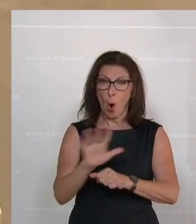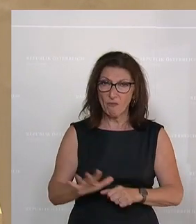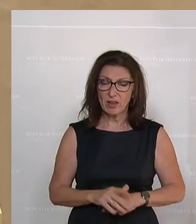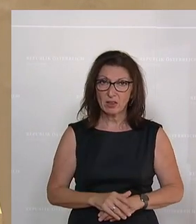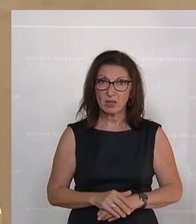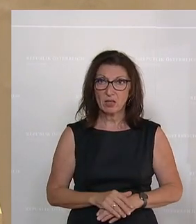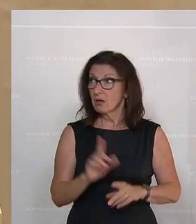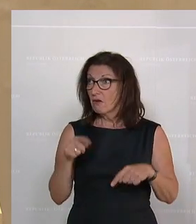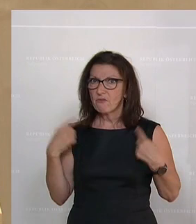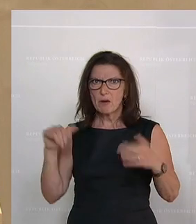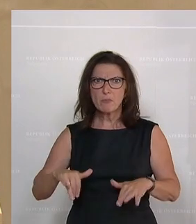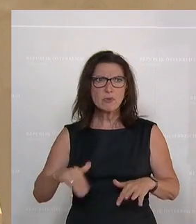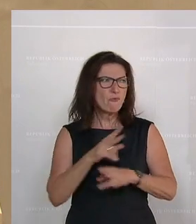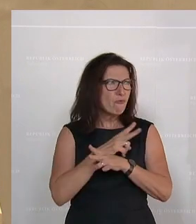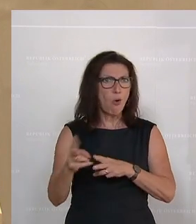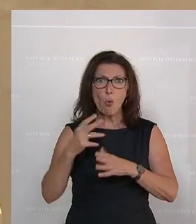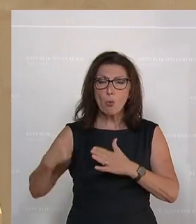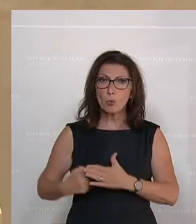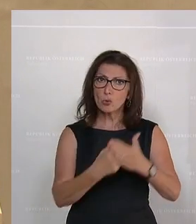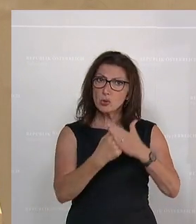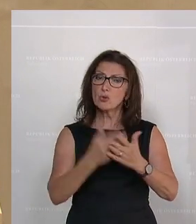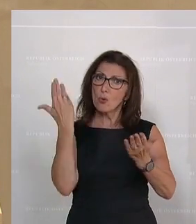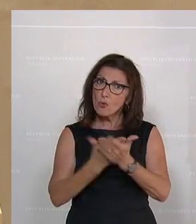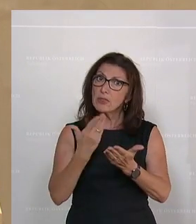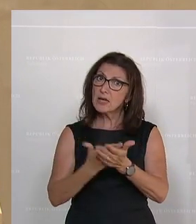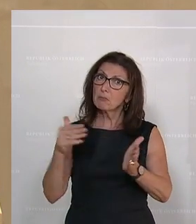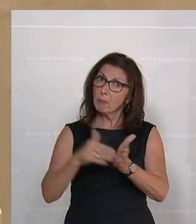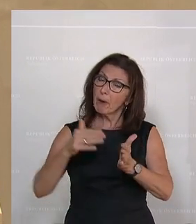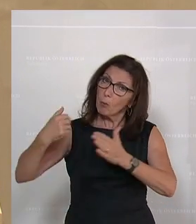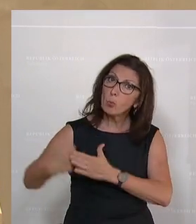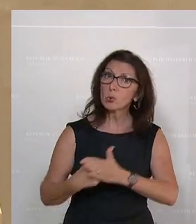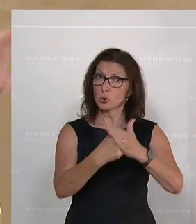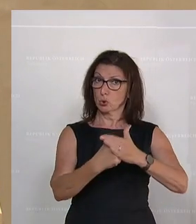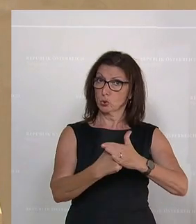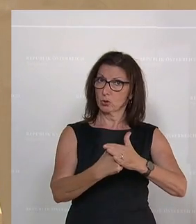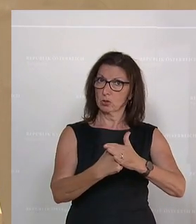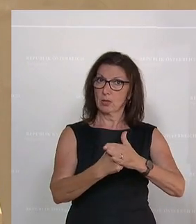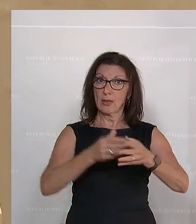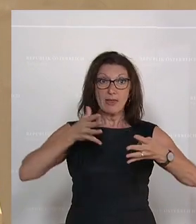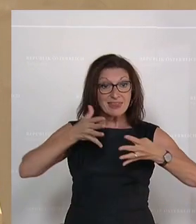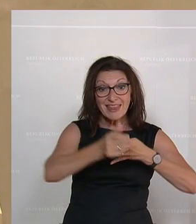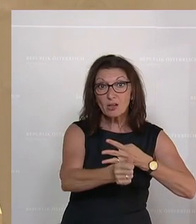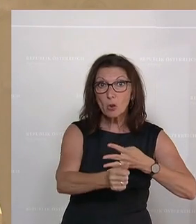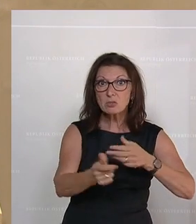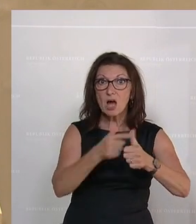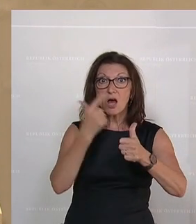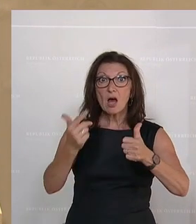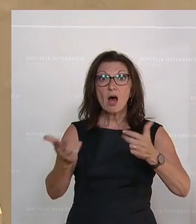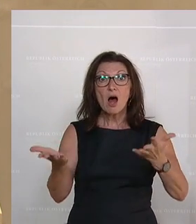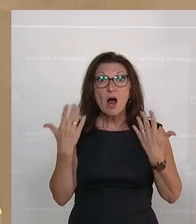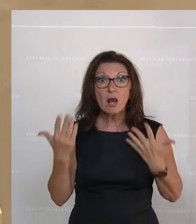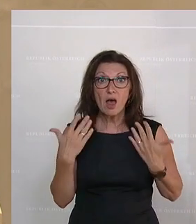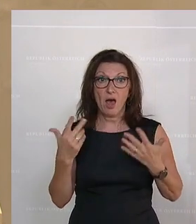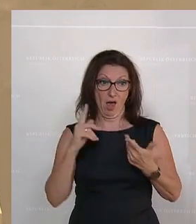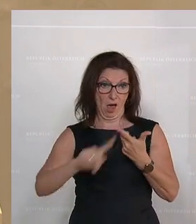vollste unterstützung und dazu braucht es eben themen sprechen neben unterstützung im sinne von diagnostik im sinne von reha im sinne von